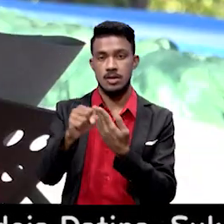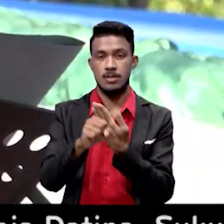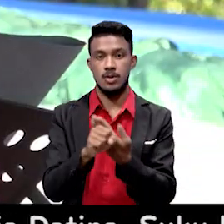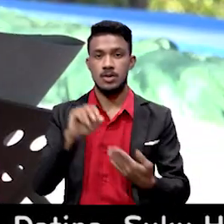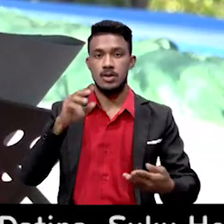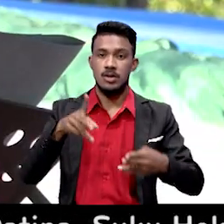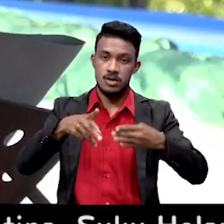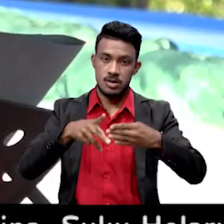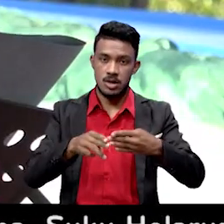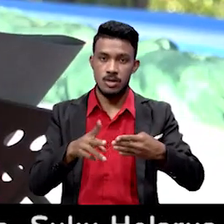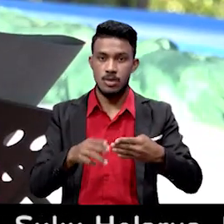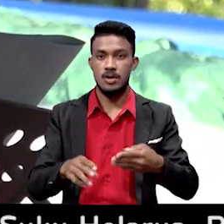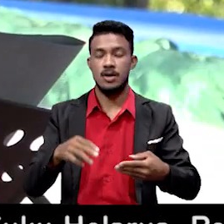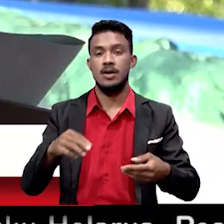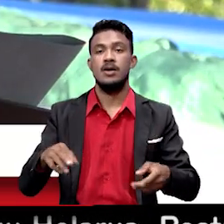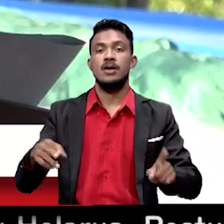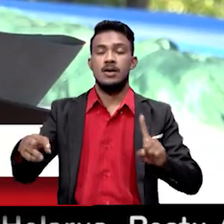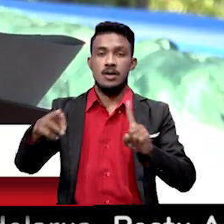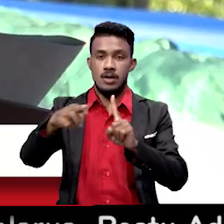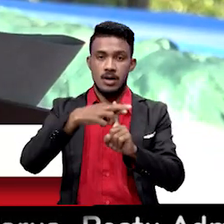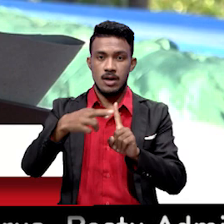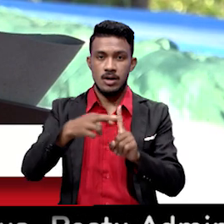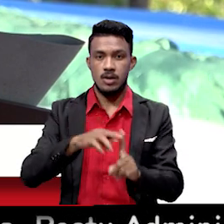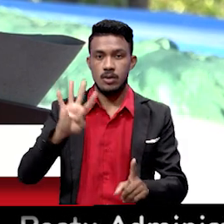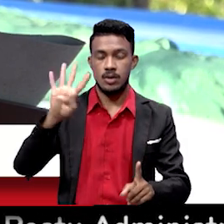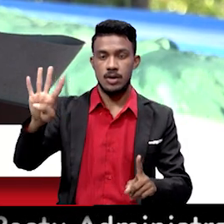inauguração monumento 4 de setembro